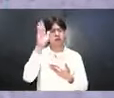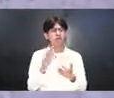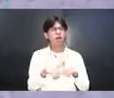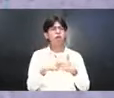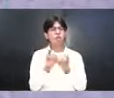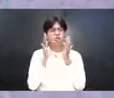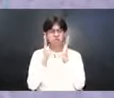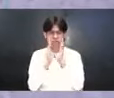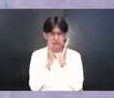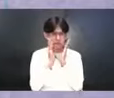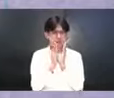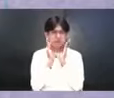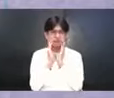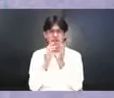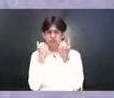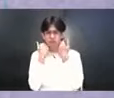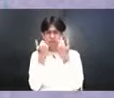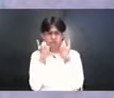ako.